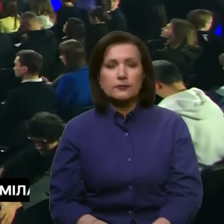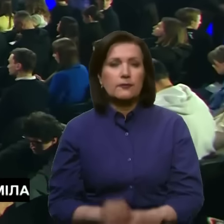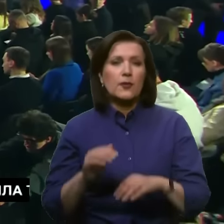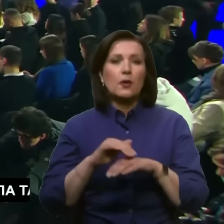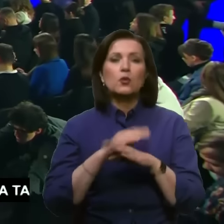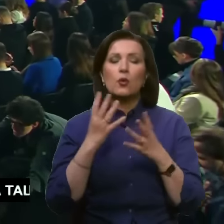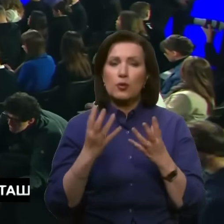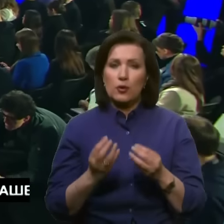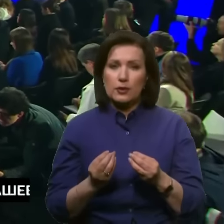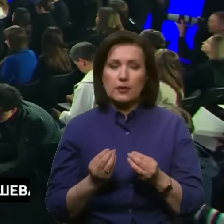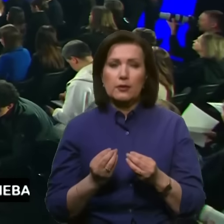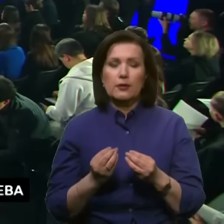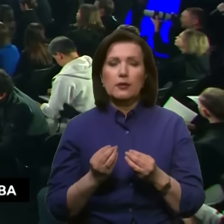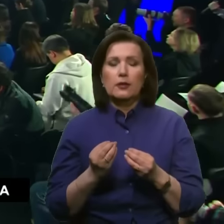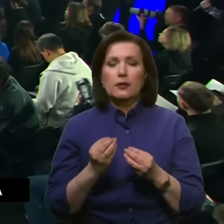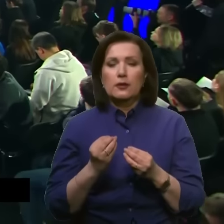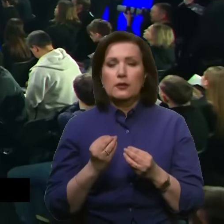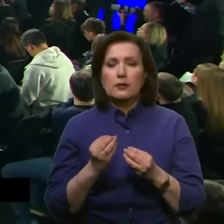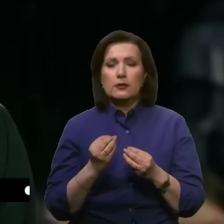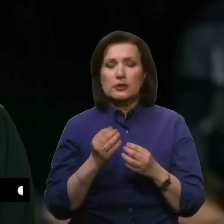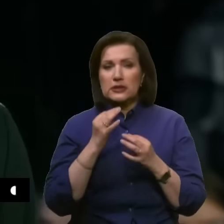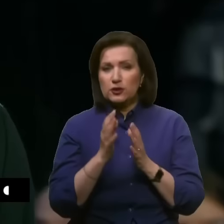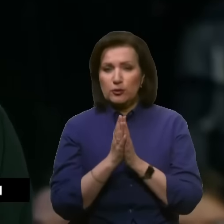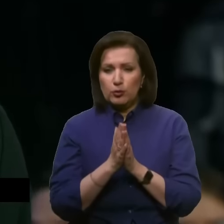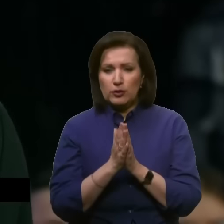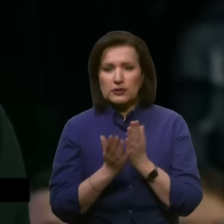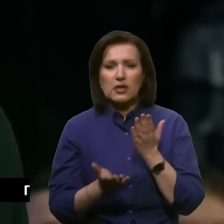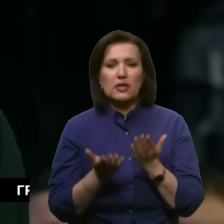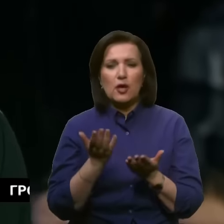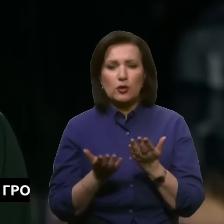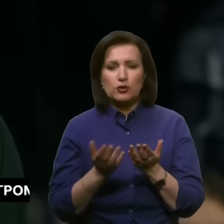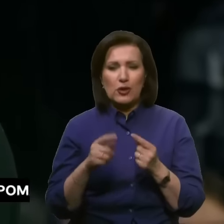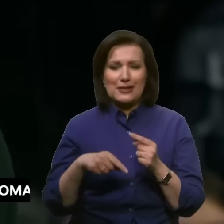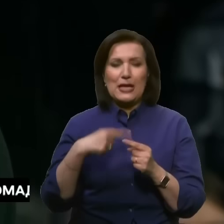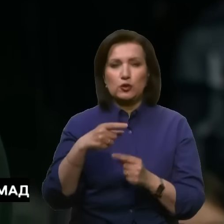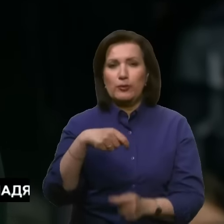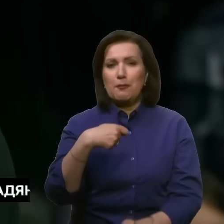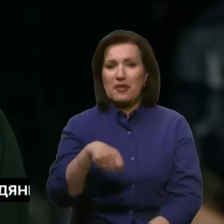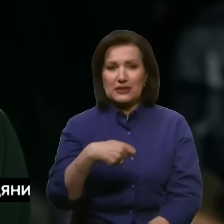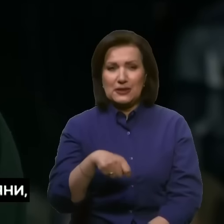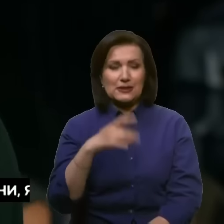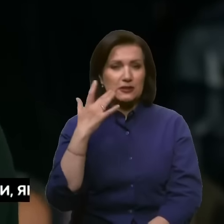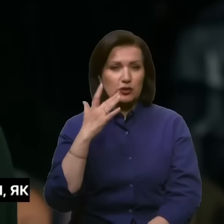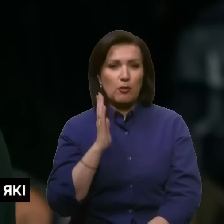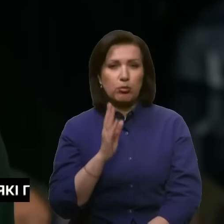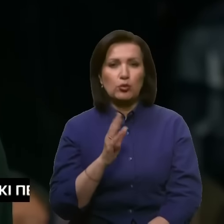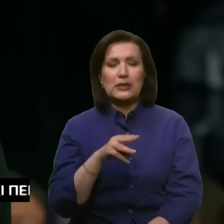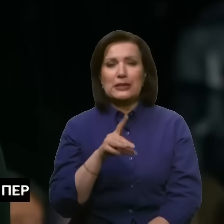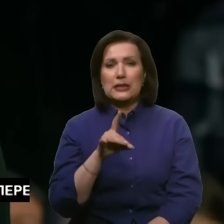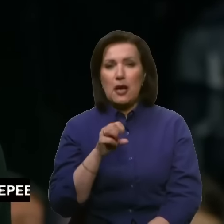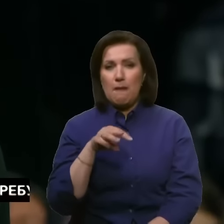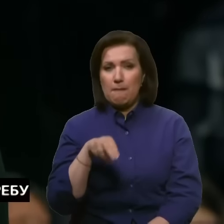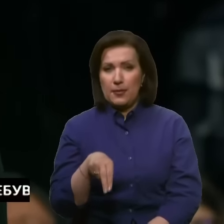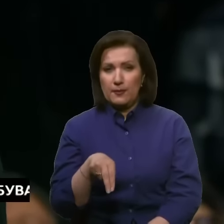Доброго дня. Доброго. Євген, Associated Press. Скажіть, будь ласка, якщо наступним президентом США буде Дональд